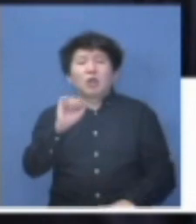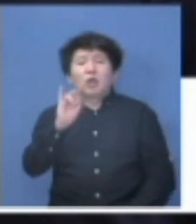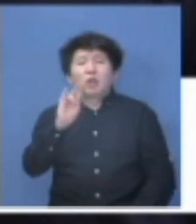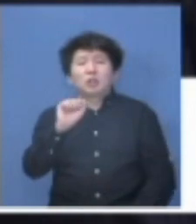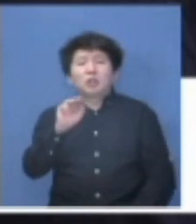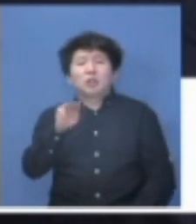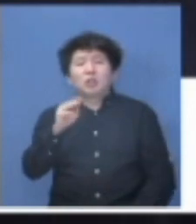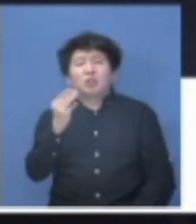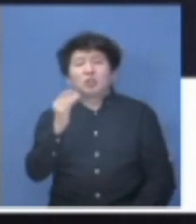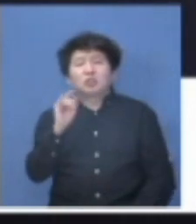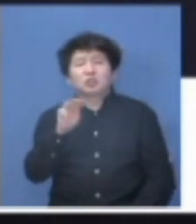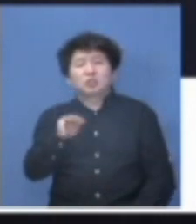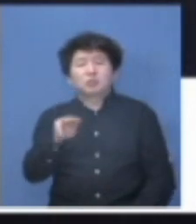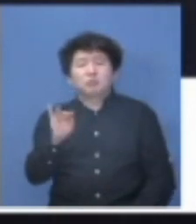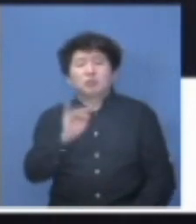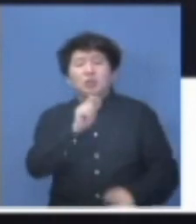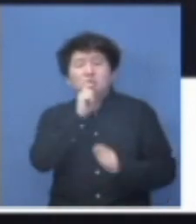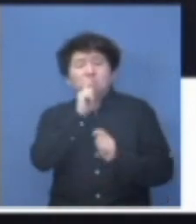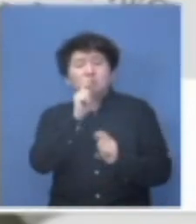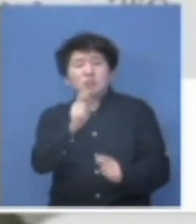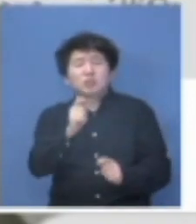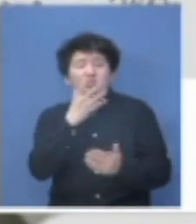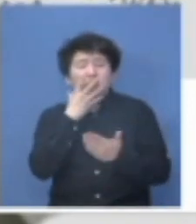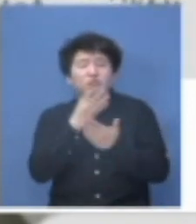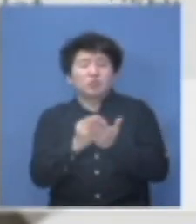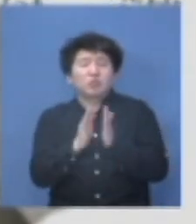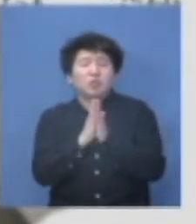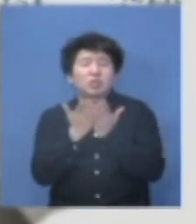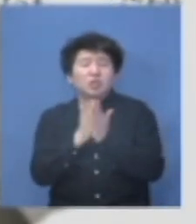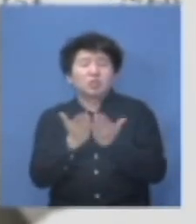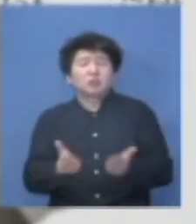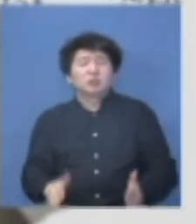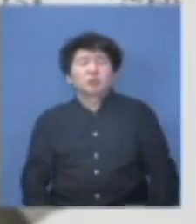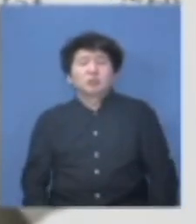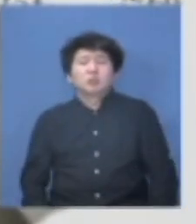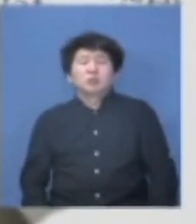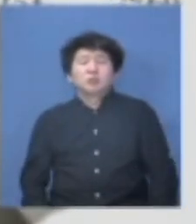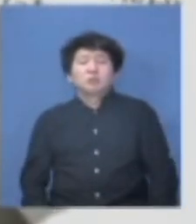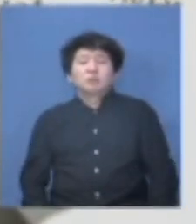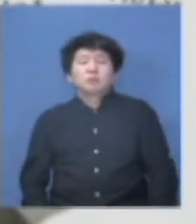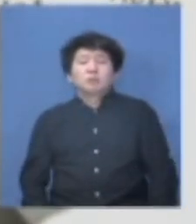также преподнес в дар библиотеке свою книгу. Яна Мумлева, Нуртас Хайрулдаев, Алтай Ахпарат.